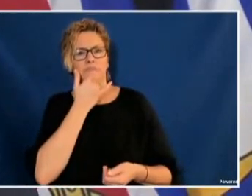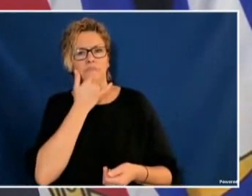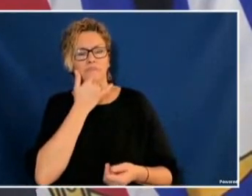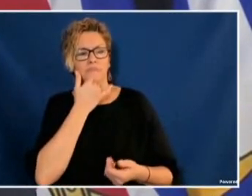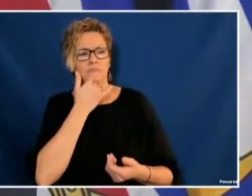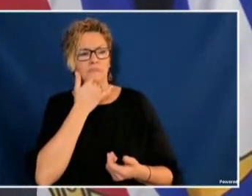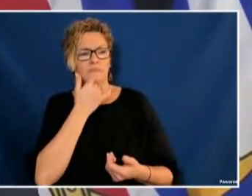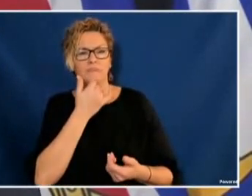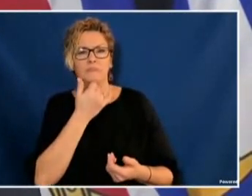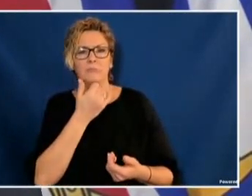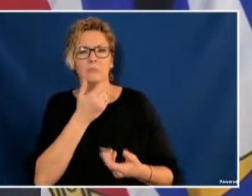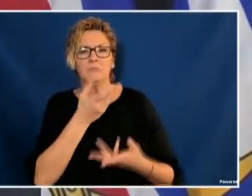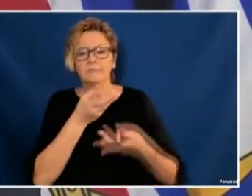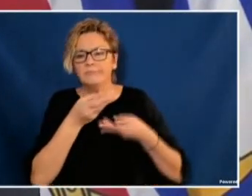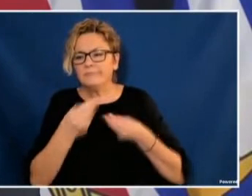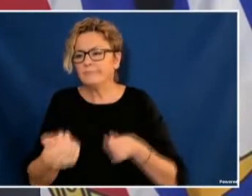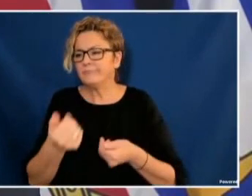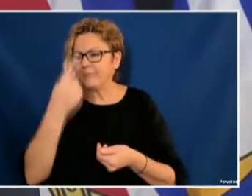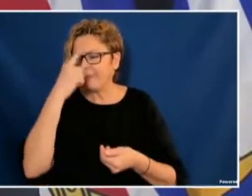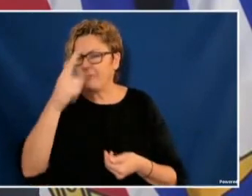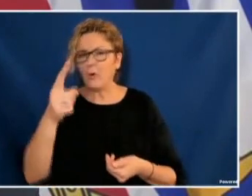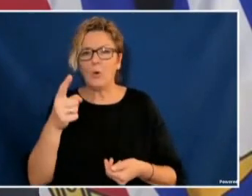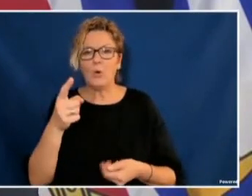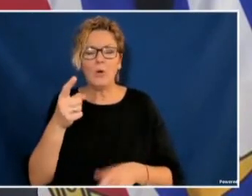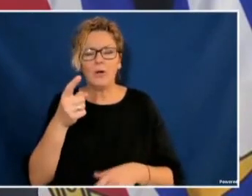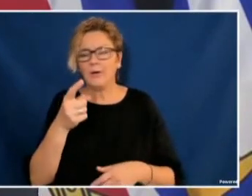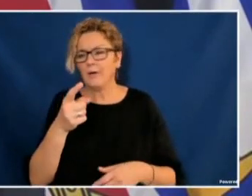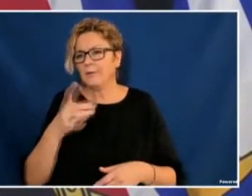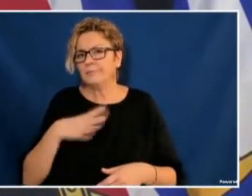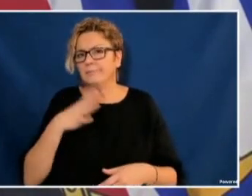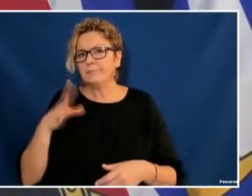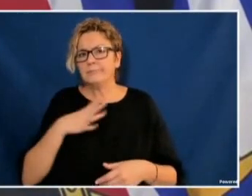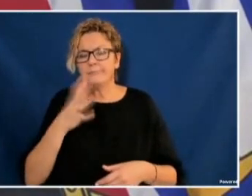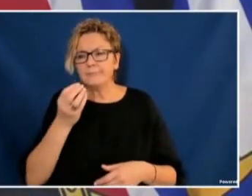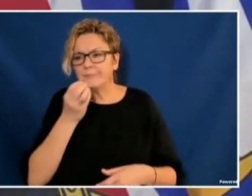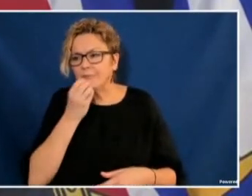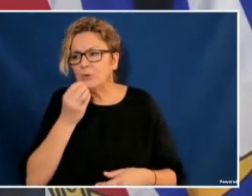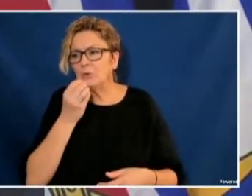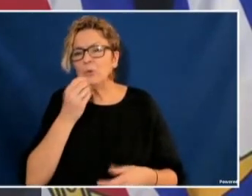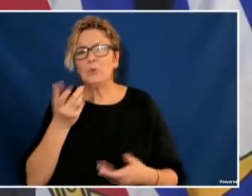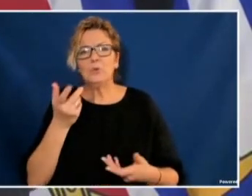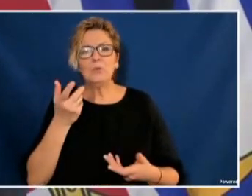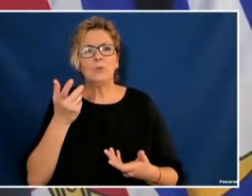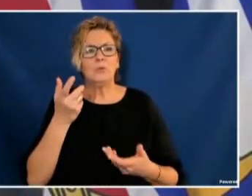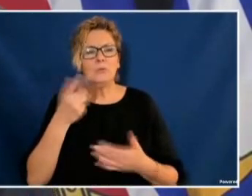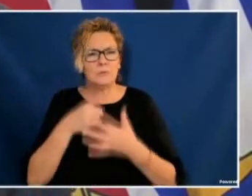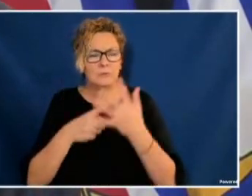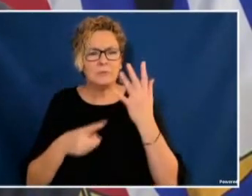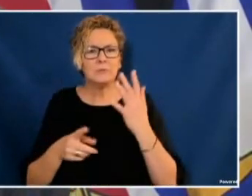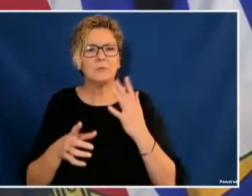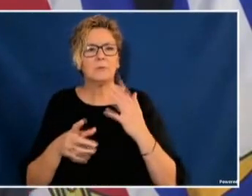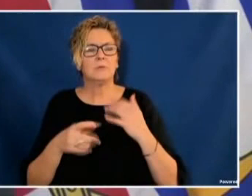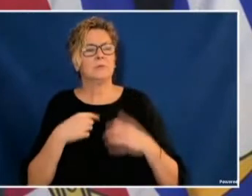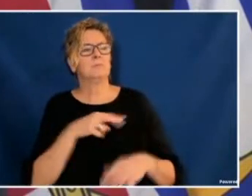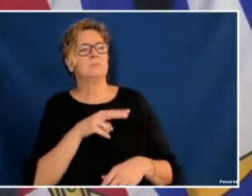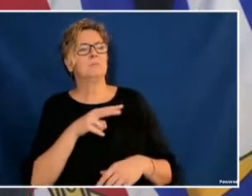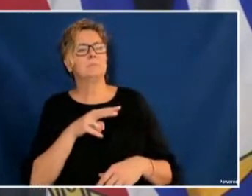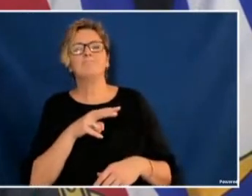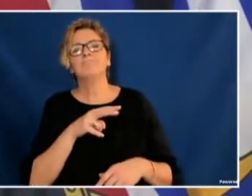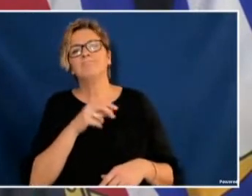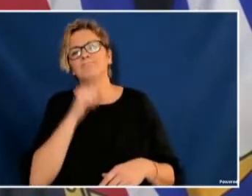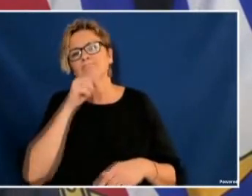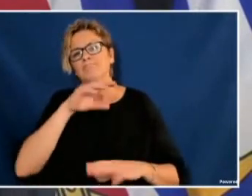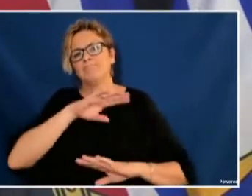sur la registre de santé provinciale est importante. Je pense que pour tous ceux, et y compris moi-même,